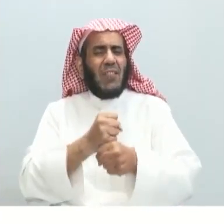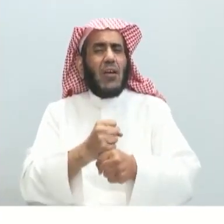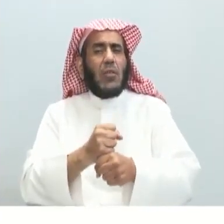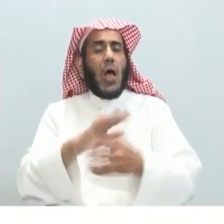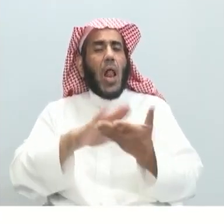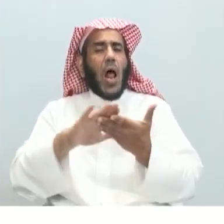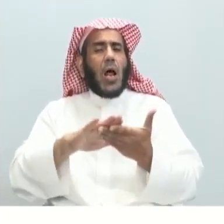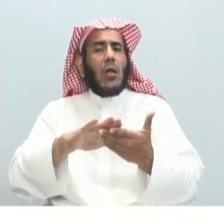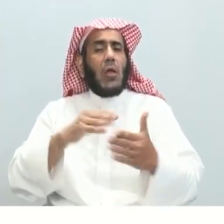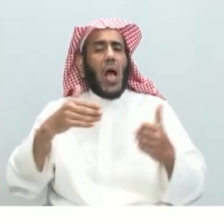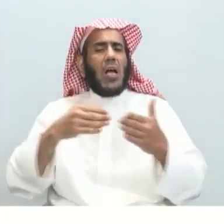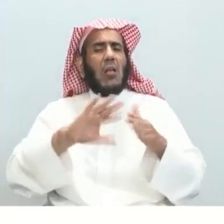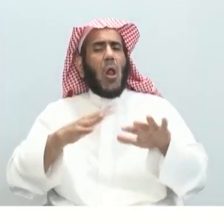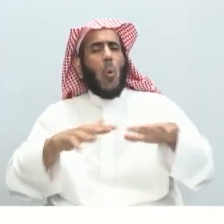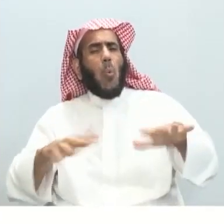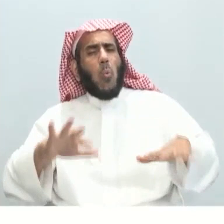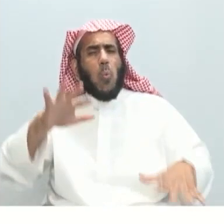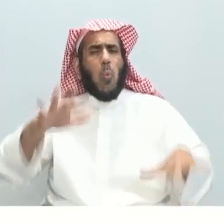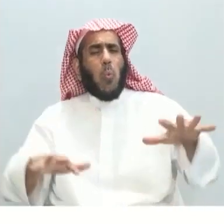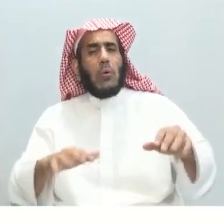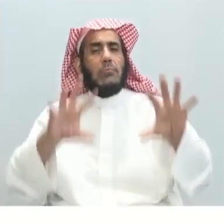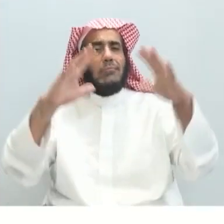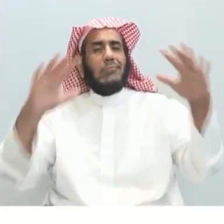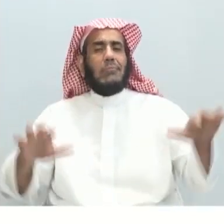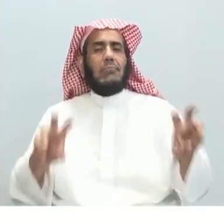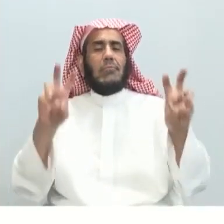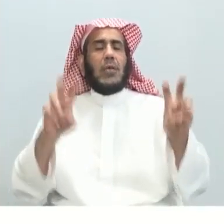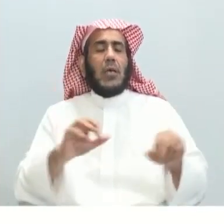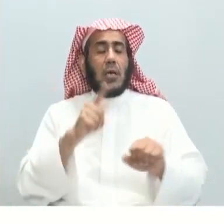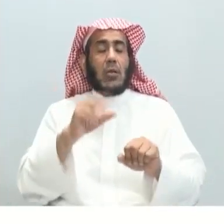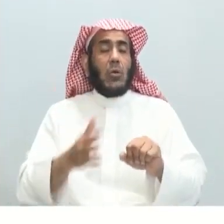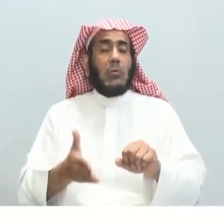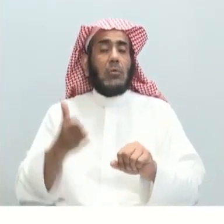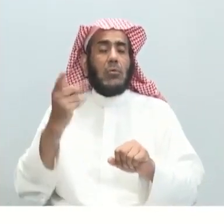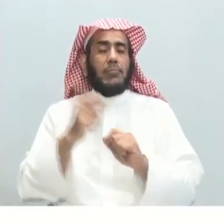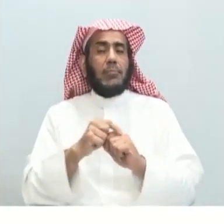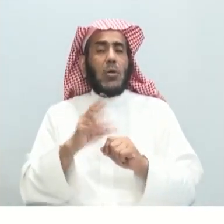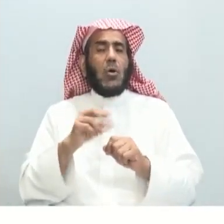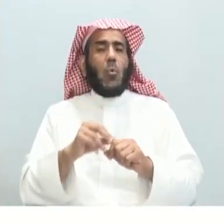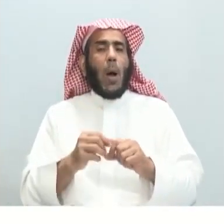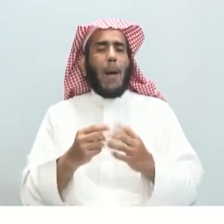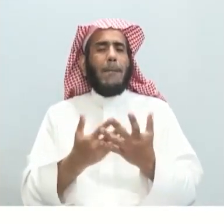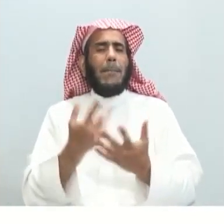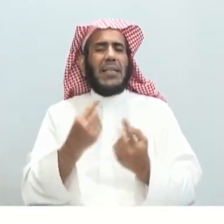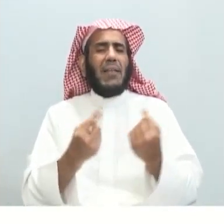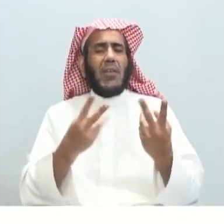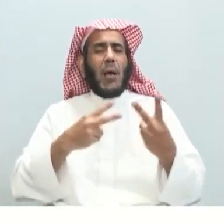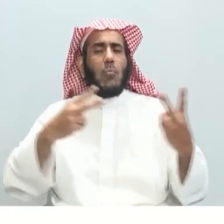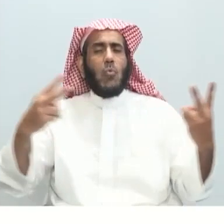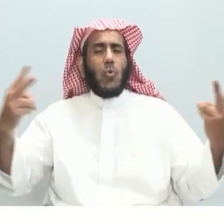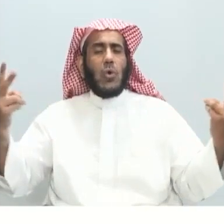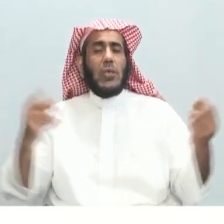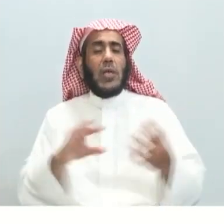لانا تميد بالعباد ايضا ننتقل الى قوله جل وعلا وانبتنا فيها من كل